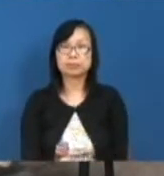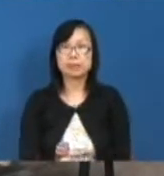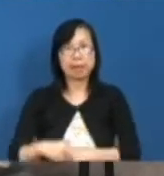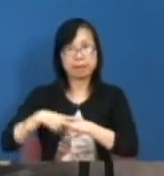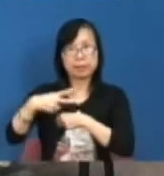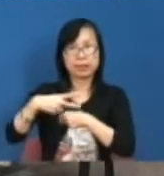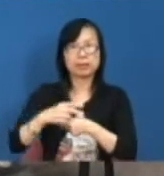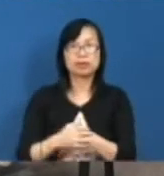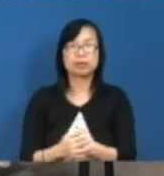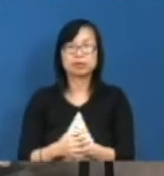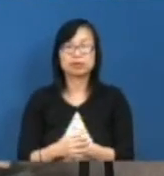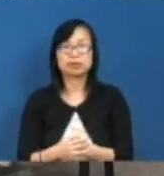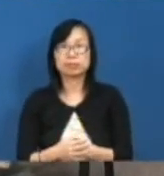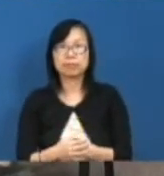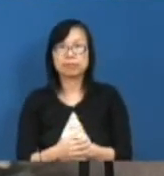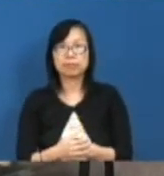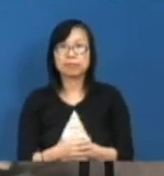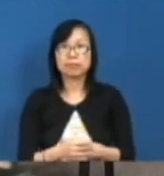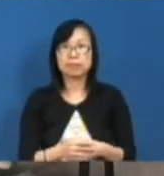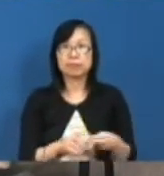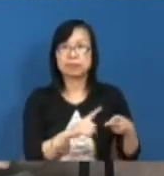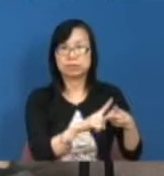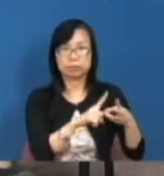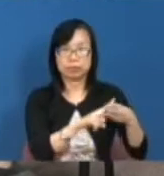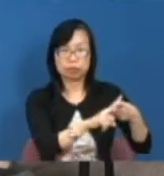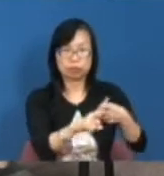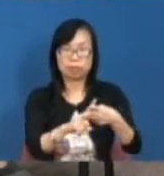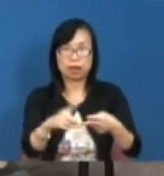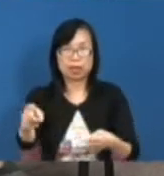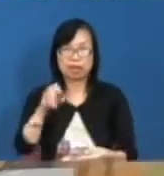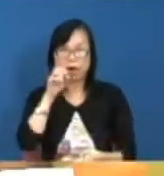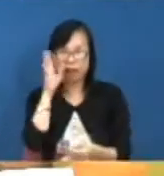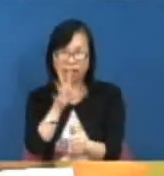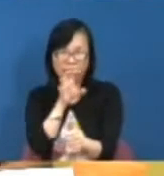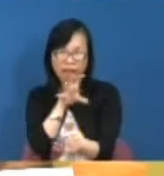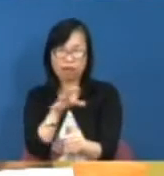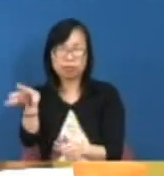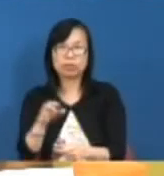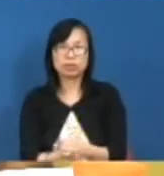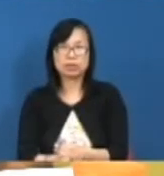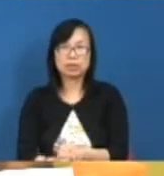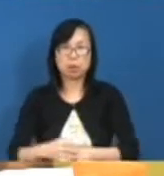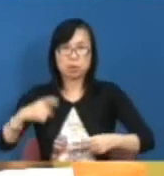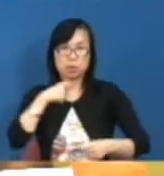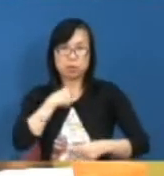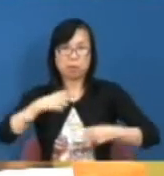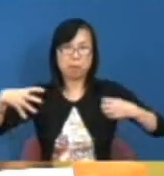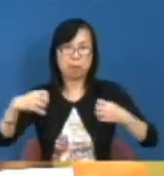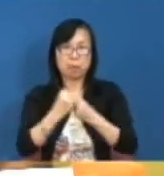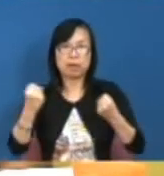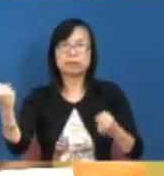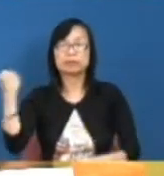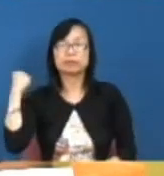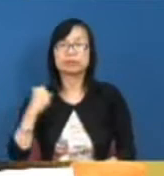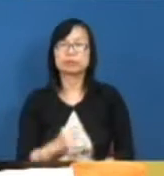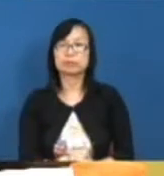我觉得好多民主派真系好搞笑，即刻起即系一齐谴责我，即系我哋使用暴力。但系我哋搞清楚件事先啦，系咪啊？呢个第一。